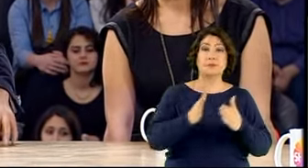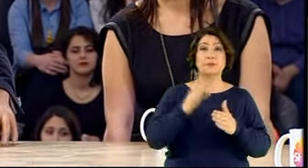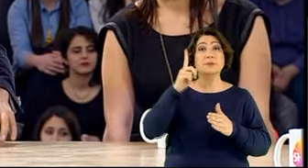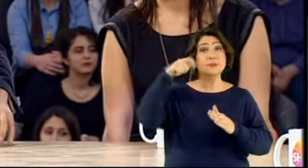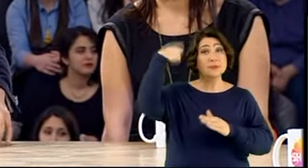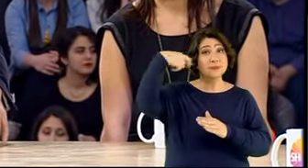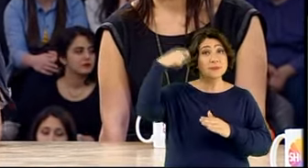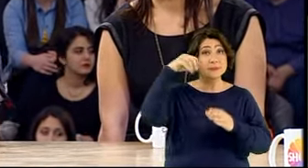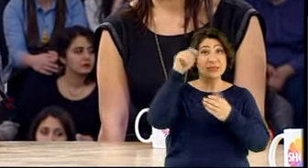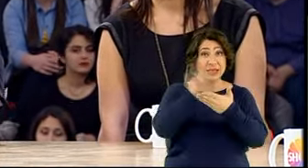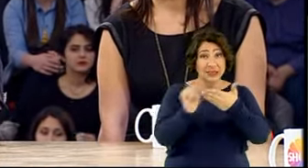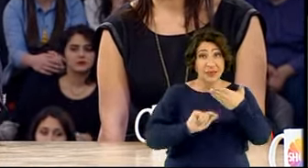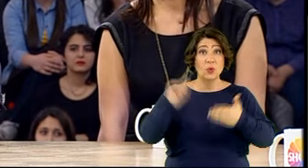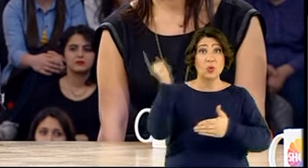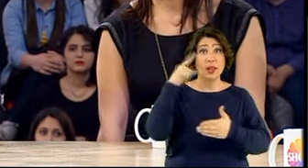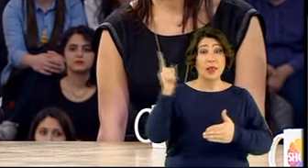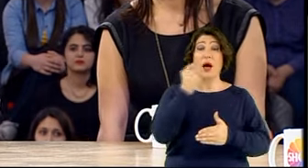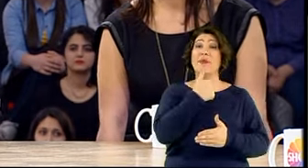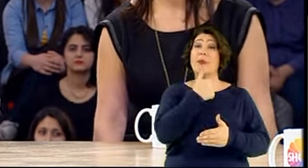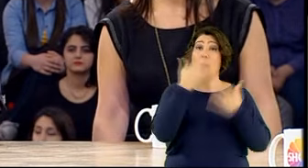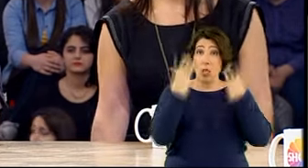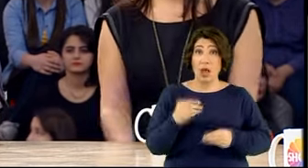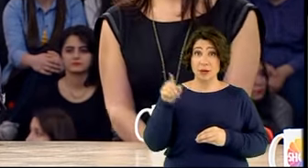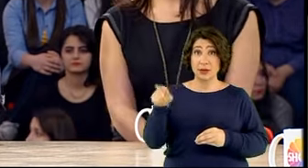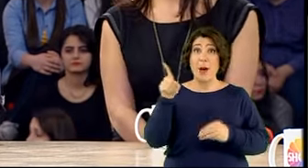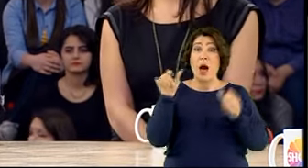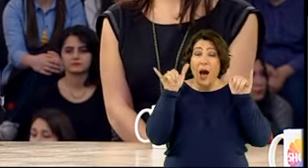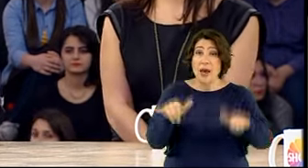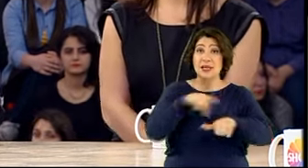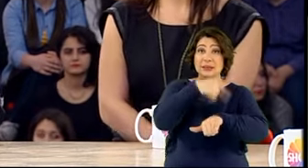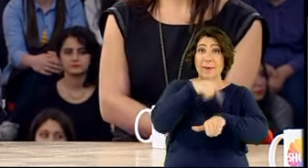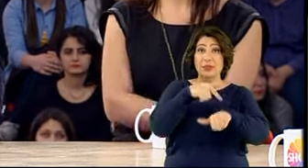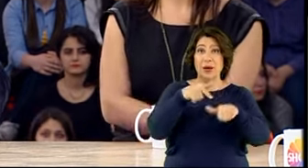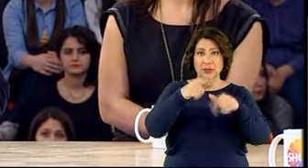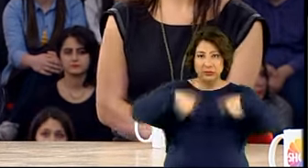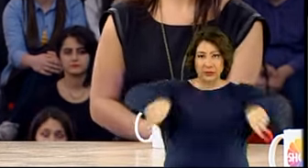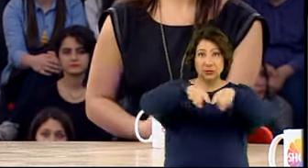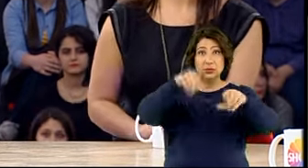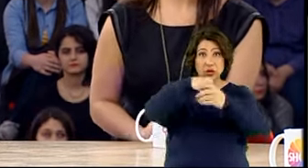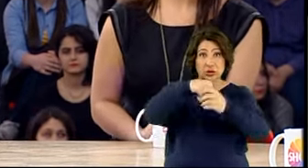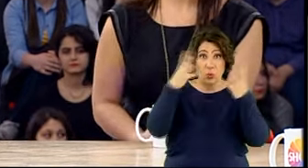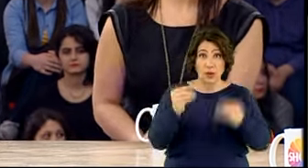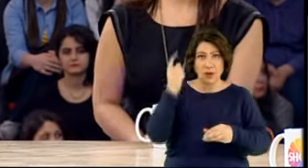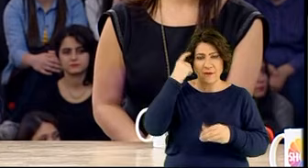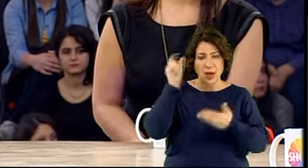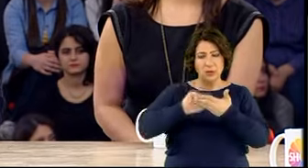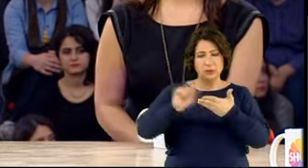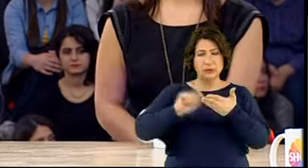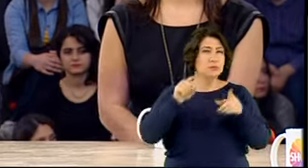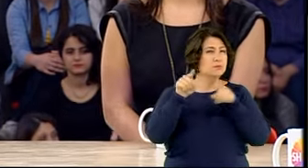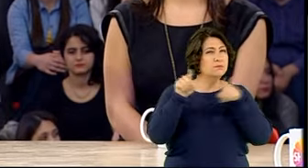bir filmi yazan ve yöneten adam olarak aynı anda sette olduğu zaman ve kafasında yazdığı şeyi